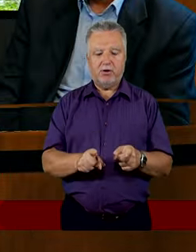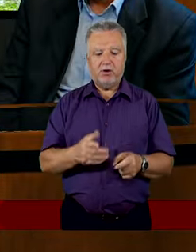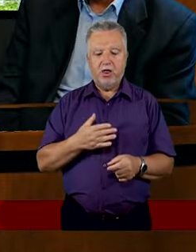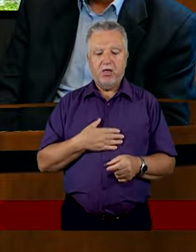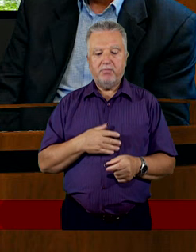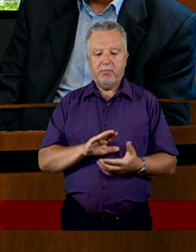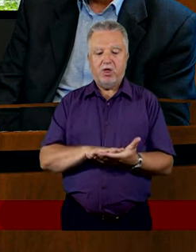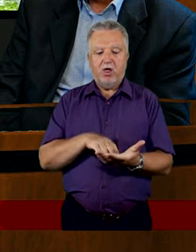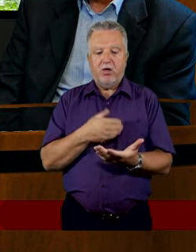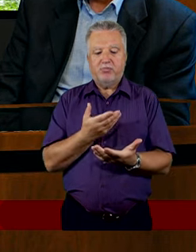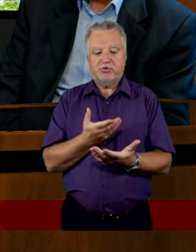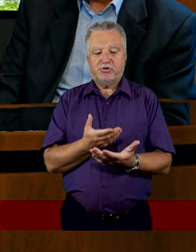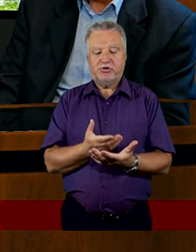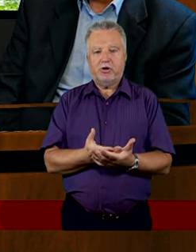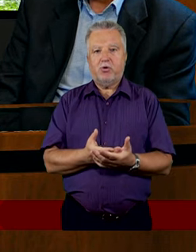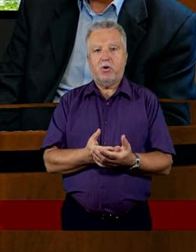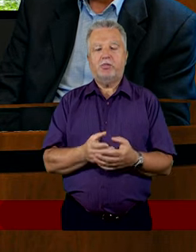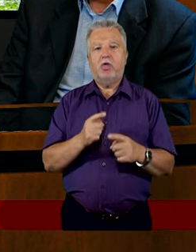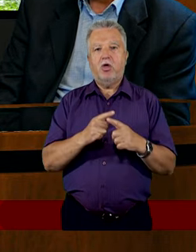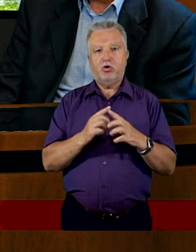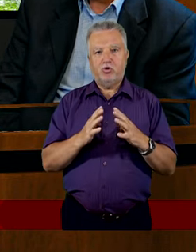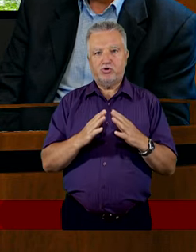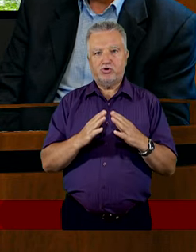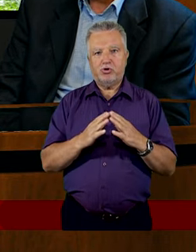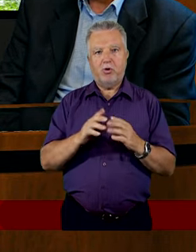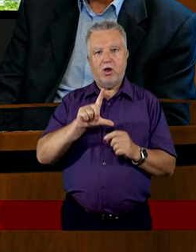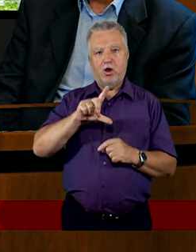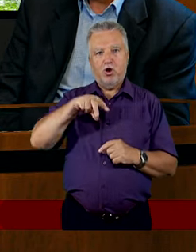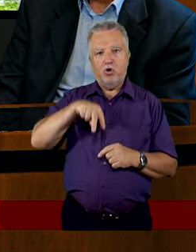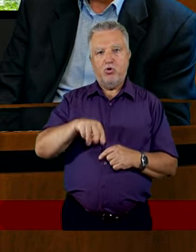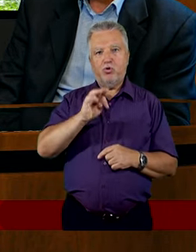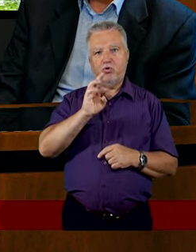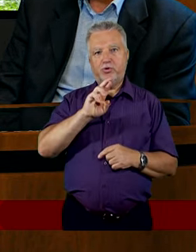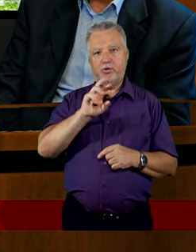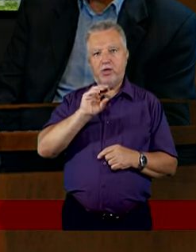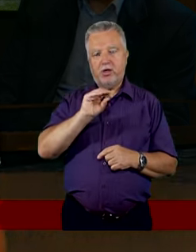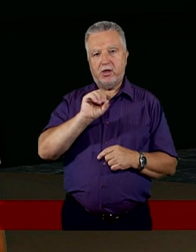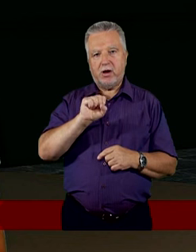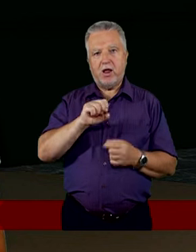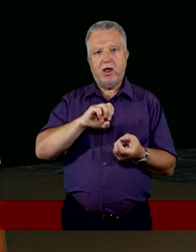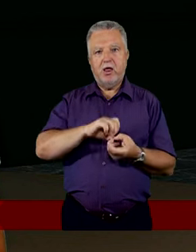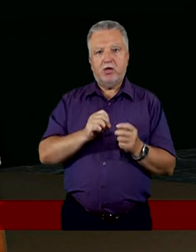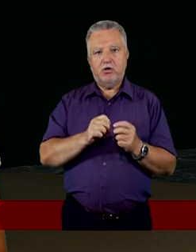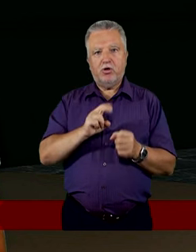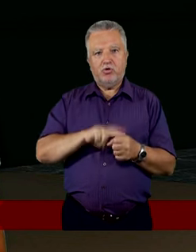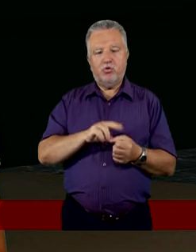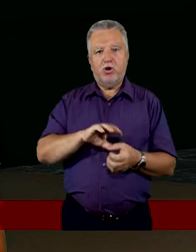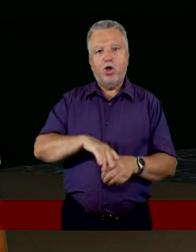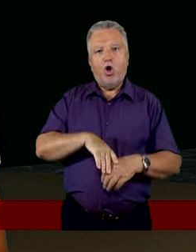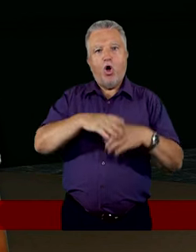Mamy też przykład kościoła luterańskiego, który w pewnym momencie odkrył piękne prawdy